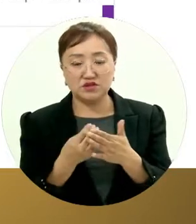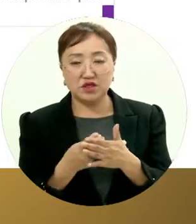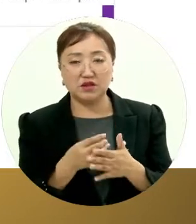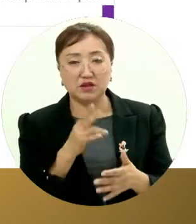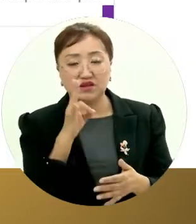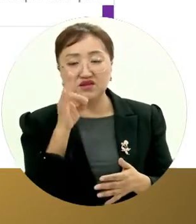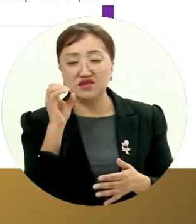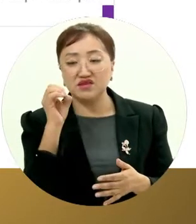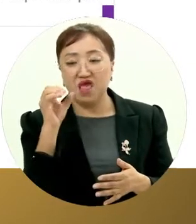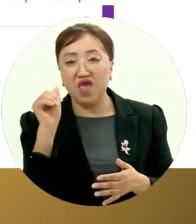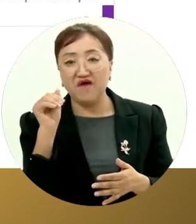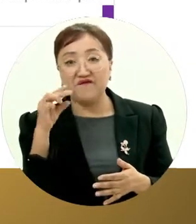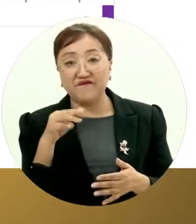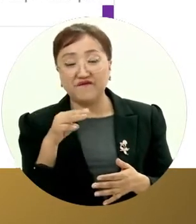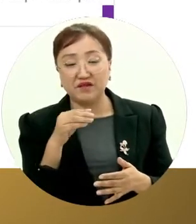нийтийн үн